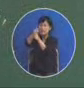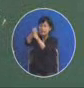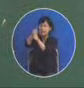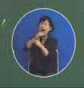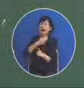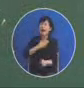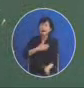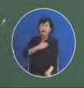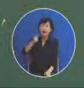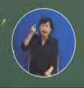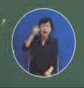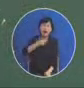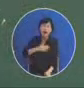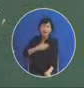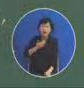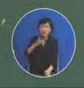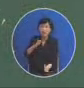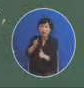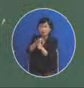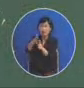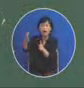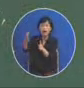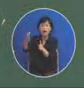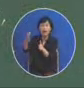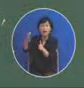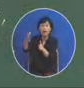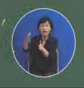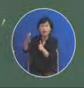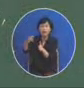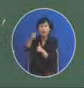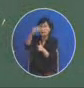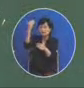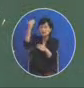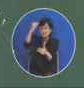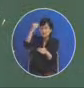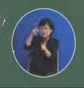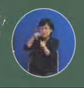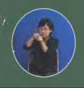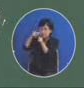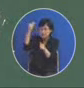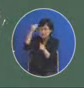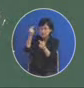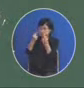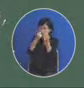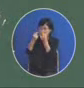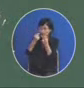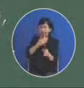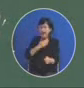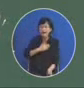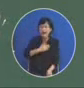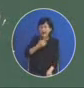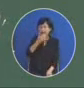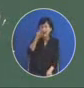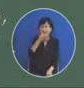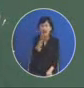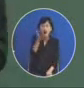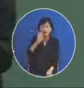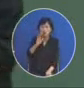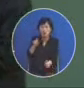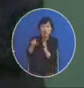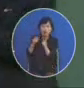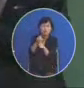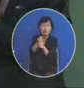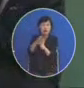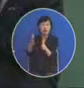They know it, but they lose hold of it. 신학적으로 알고 있는데 놓쳐요. Theologically, they know, but they lose hold of it. 너무 많이 알아요. 놓쳐요. They know so much that they lose hold